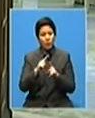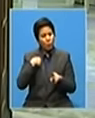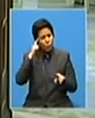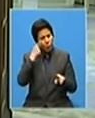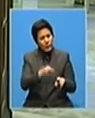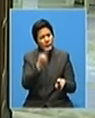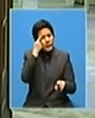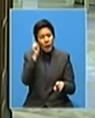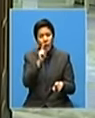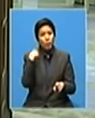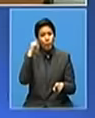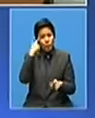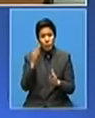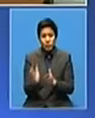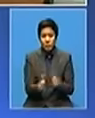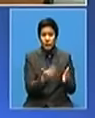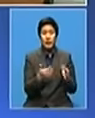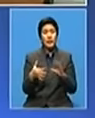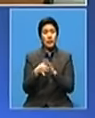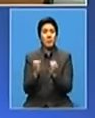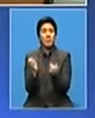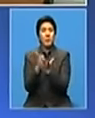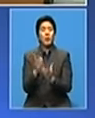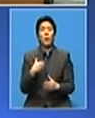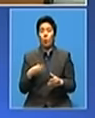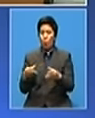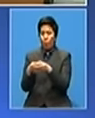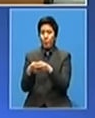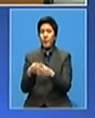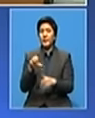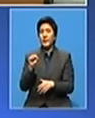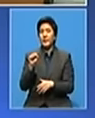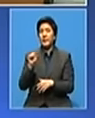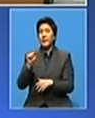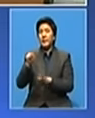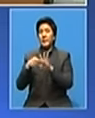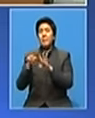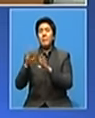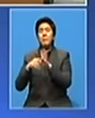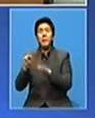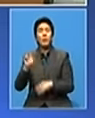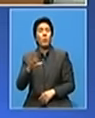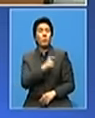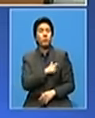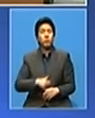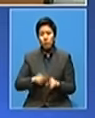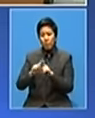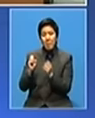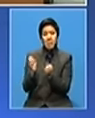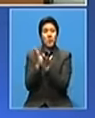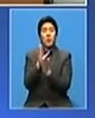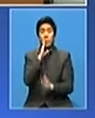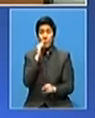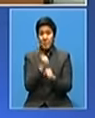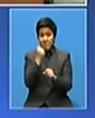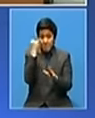รกันอยู่นะในเรื่องคดีที่เกี่ยวกับสถาบันและการเมืองนั้นก็ขอให้ใช้วิจารณญาณด้วยนะครับ ถ้ามันเป็นคดีที่เป็น